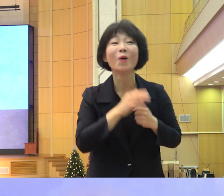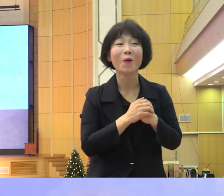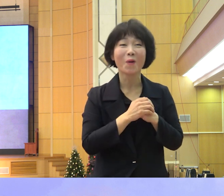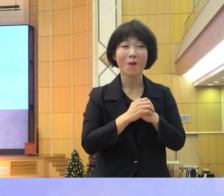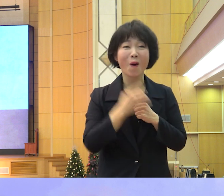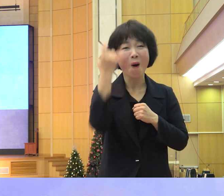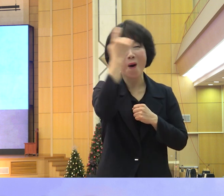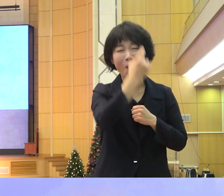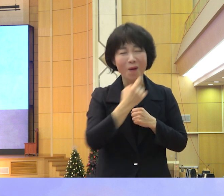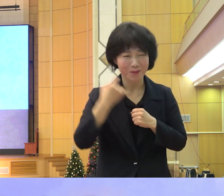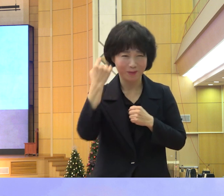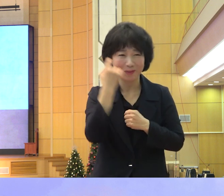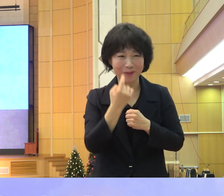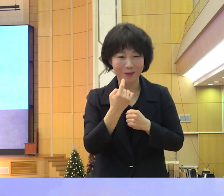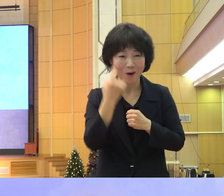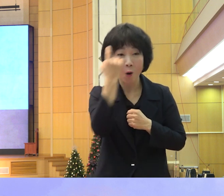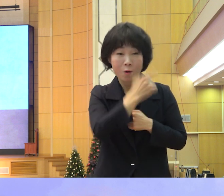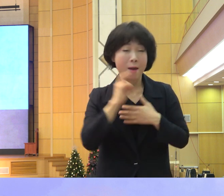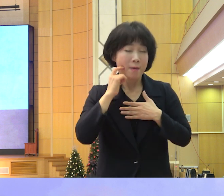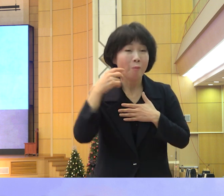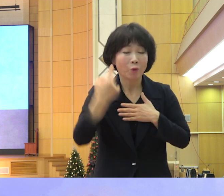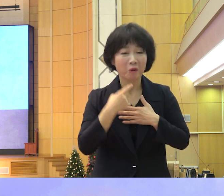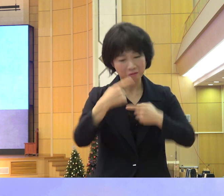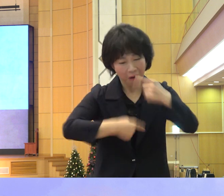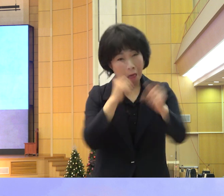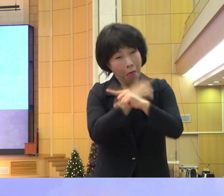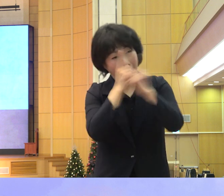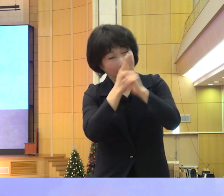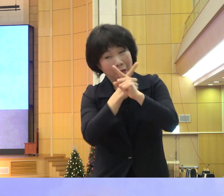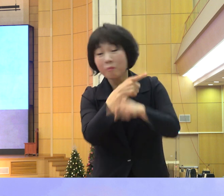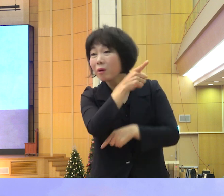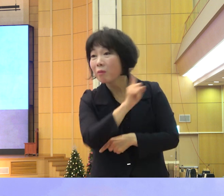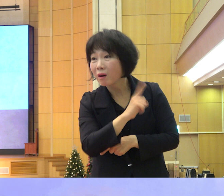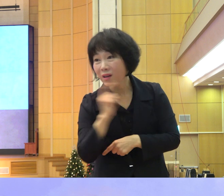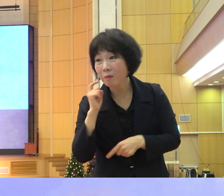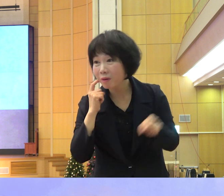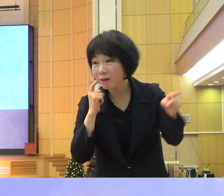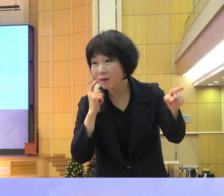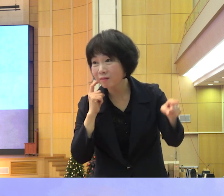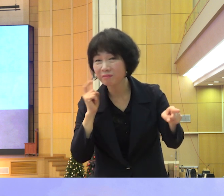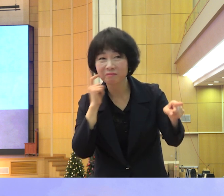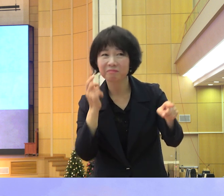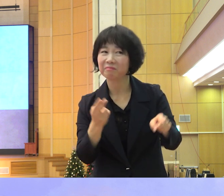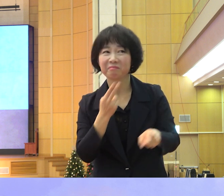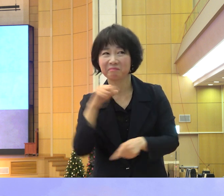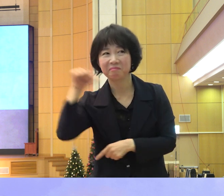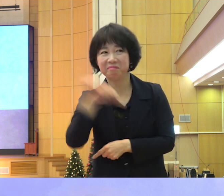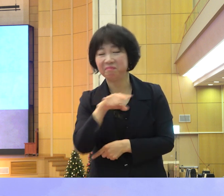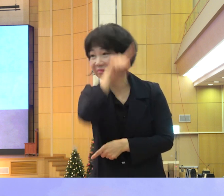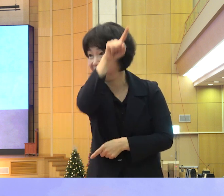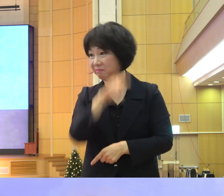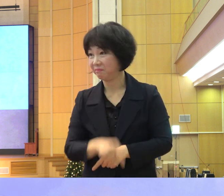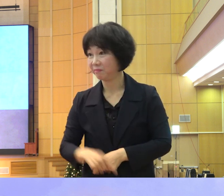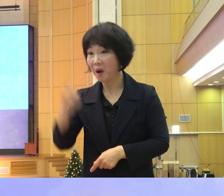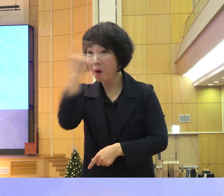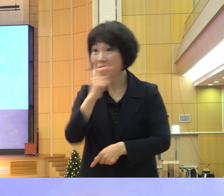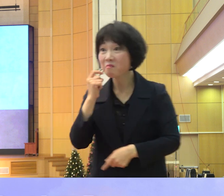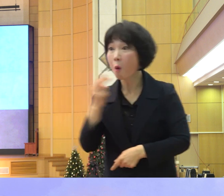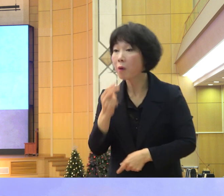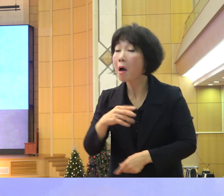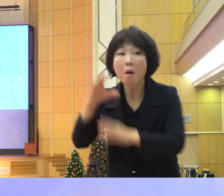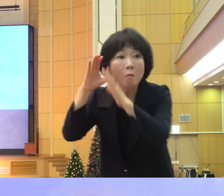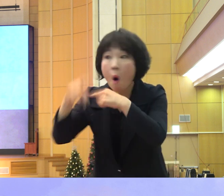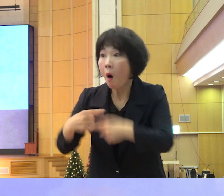그러잖아요. 그런데 아무리 예쁜 사람이라도 여러분 마음이 즐겁지 못하고